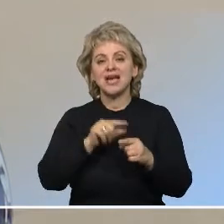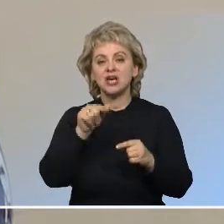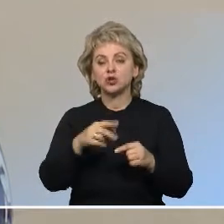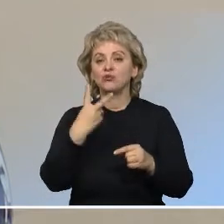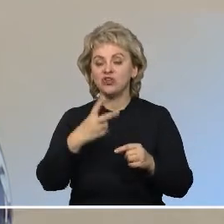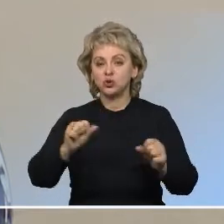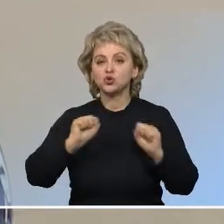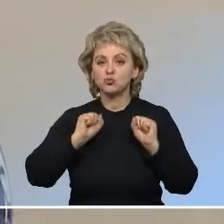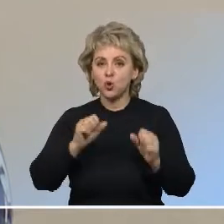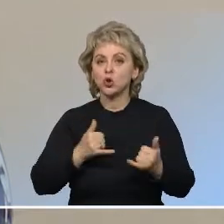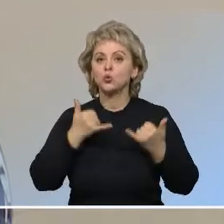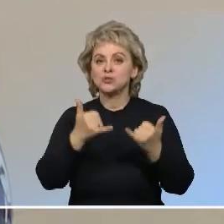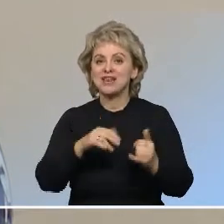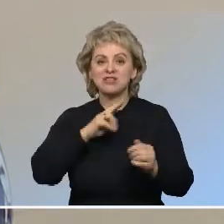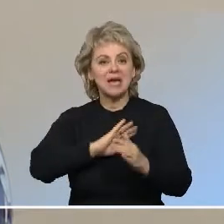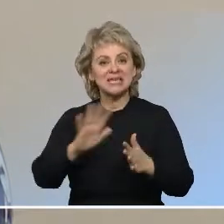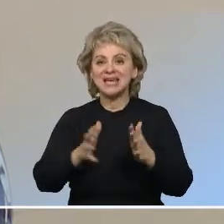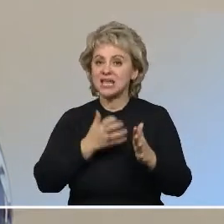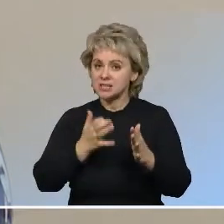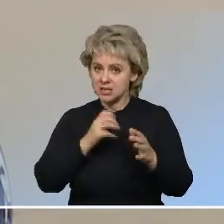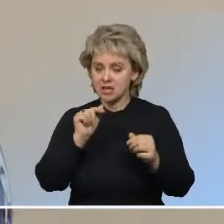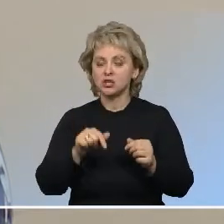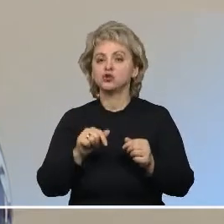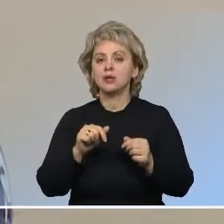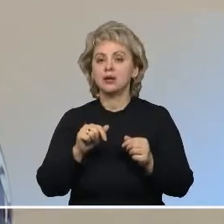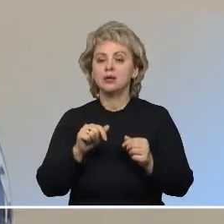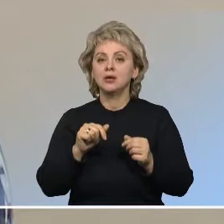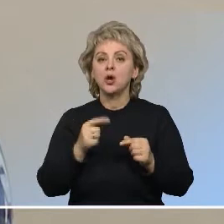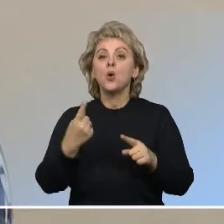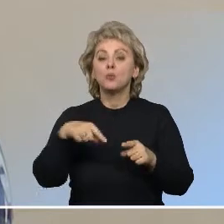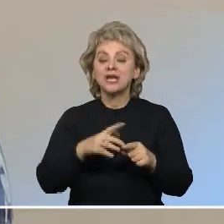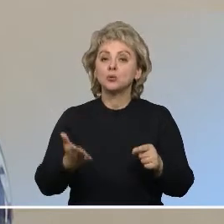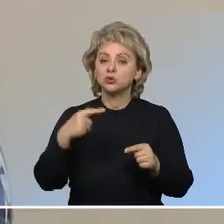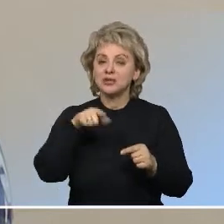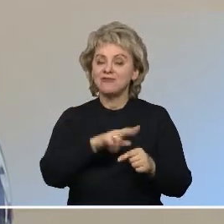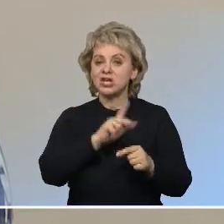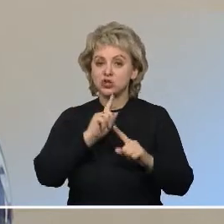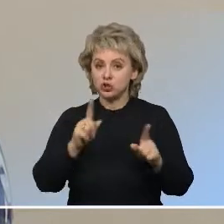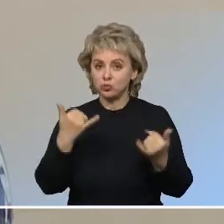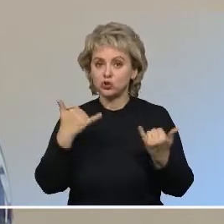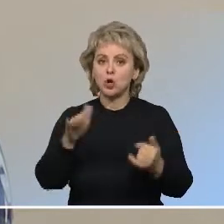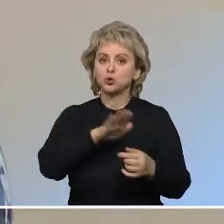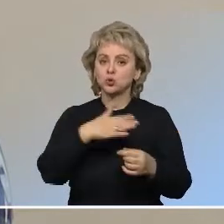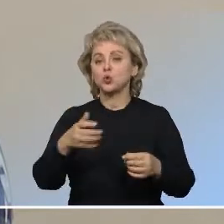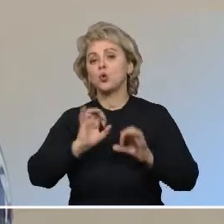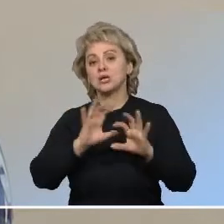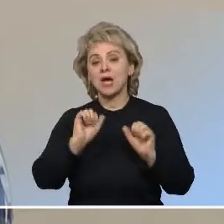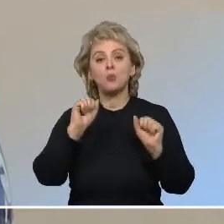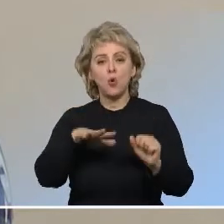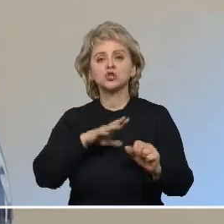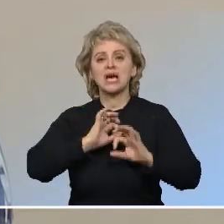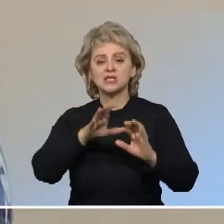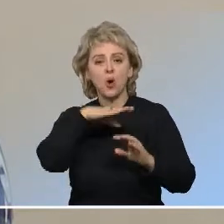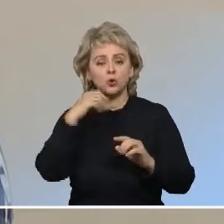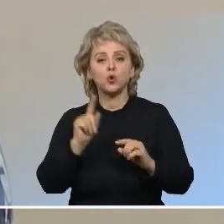виду спорта уделяли внимание недостаточно. Поэтому давайте-ка не будем вот сейчас друг другу рассказывать. Можно много